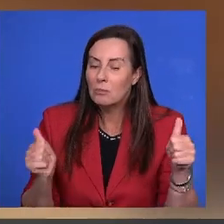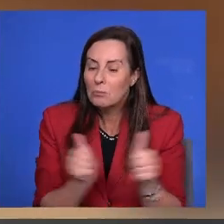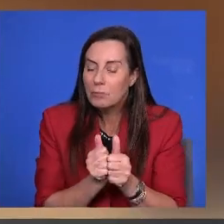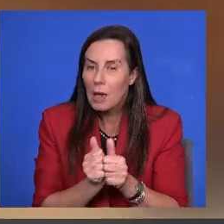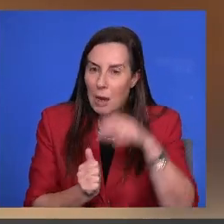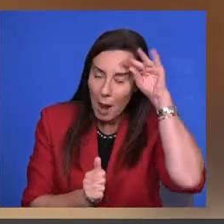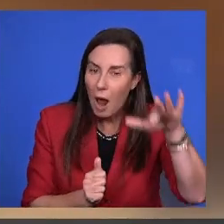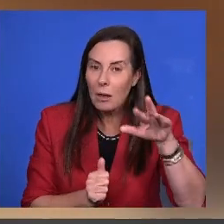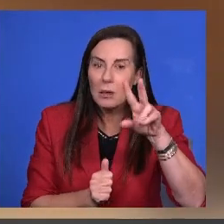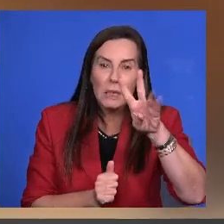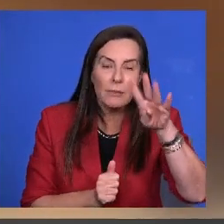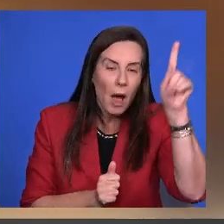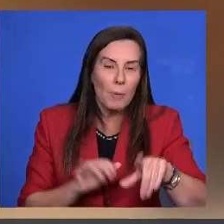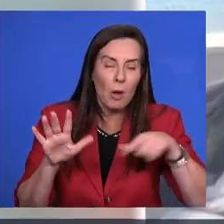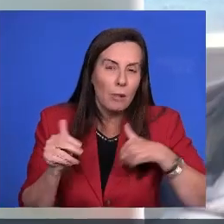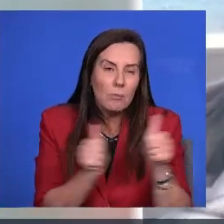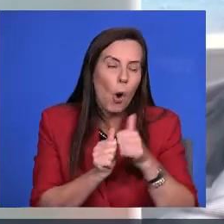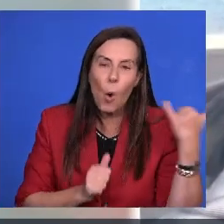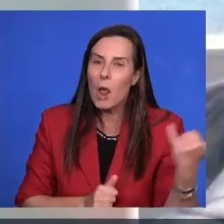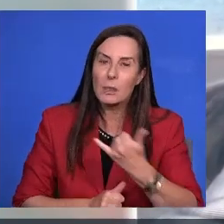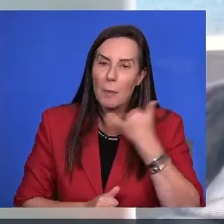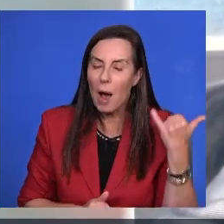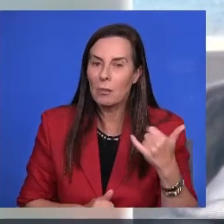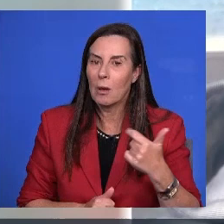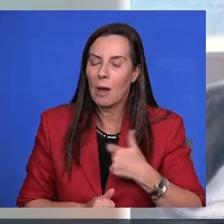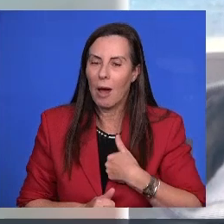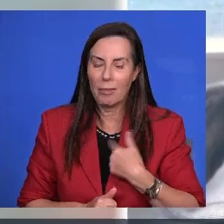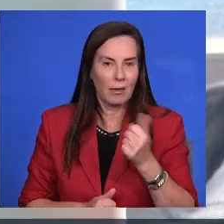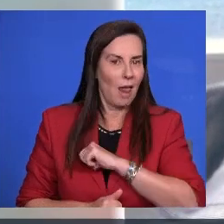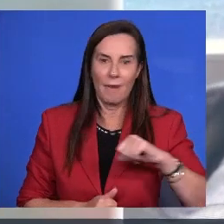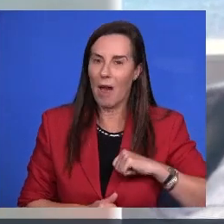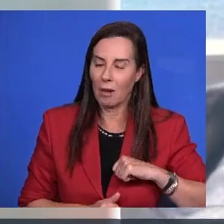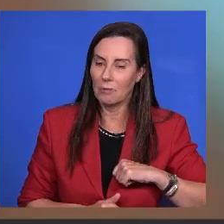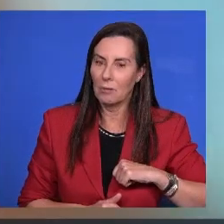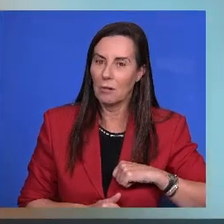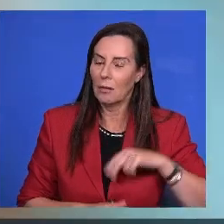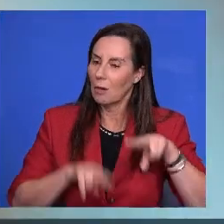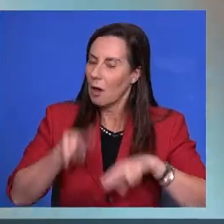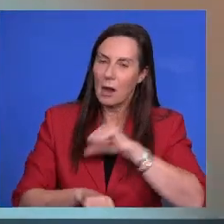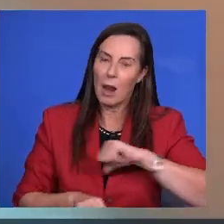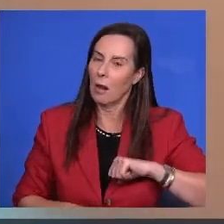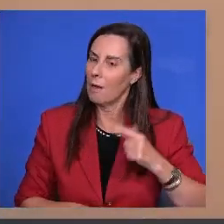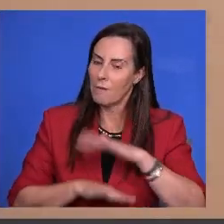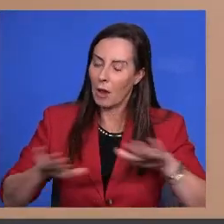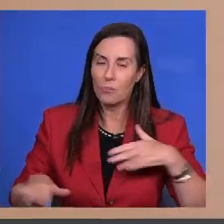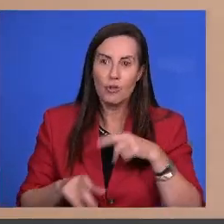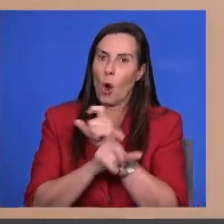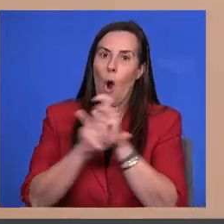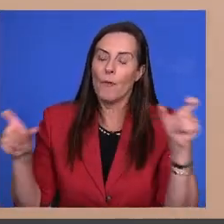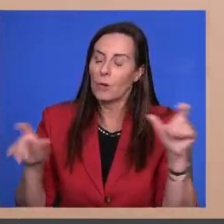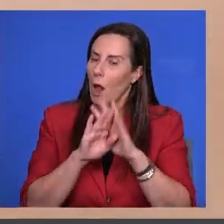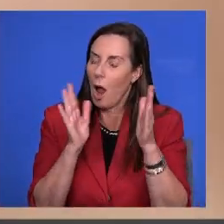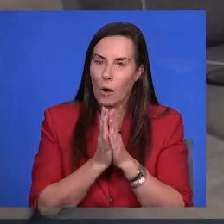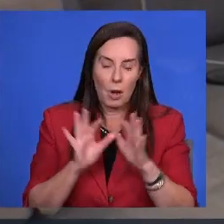לילד 24/7. אני חד הורית, מגדלת את הילדים שלי לבד והצטברו חובות. הכל נהיה באמת כמו